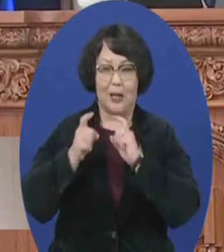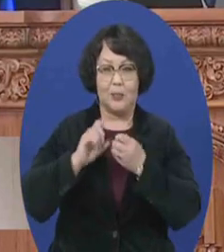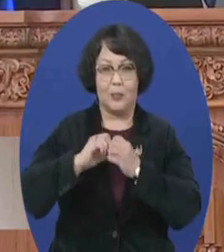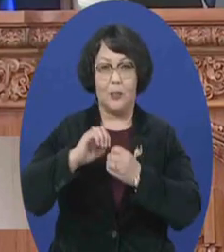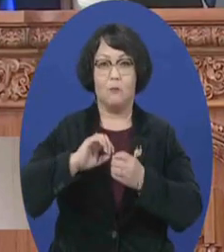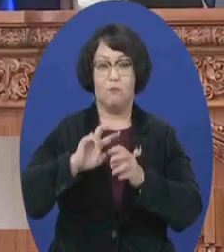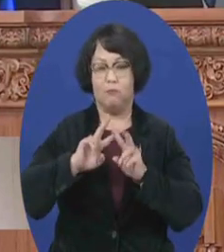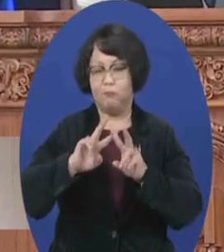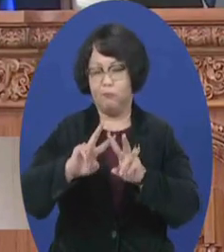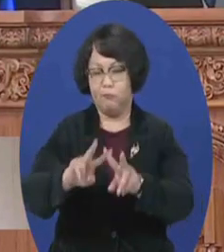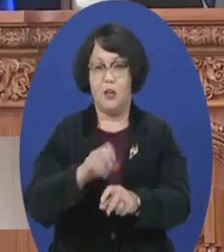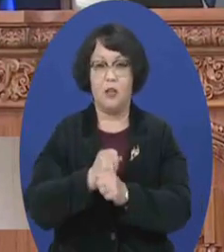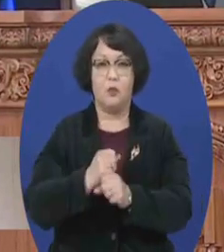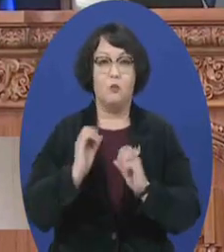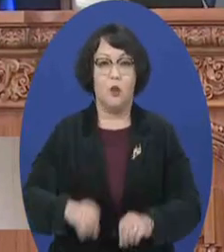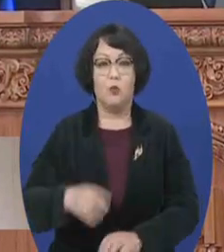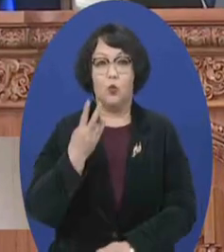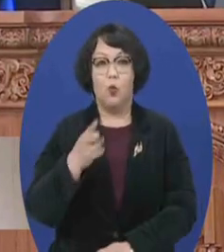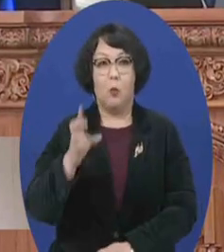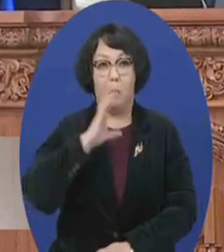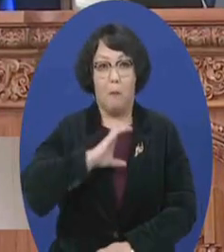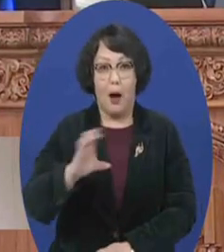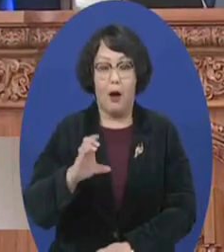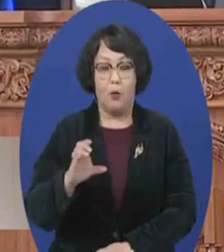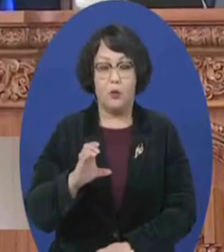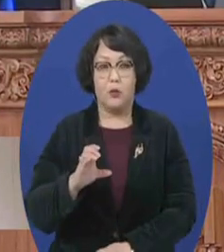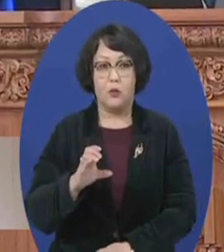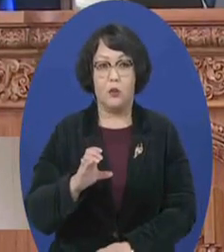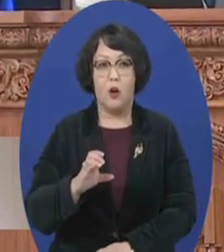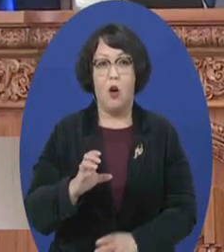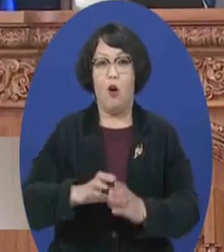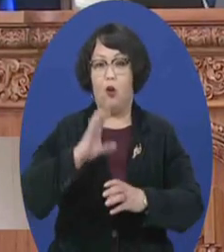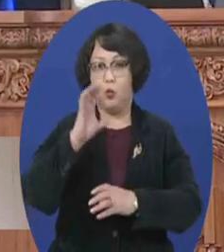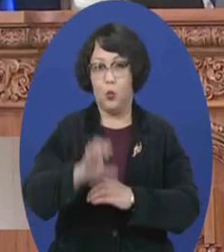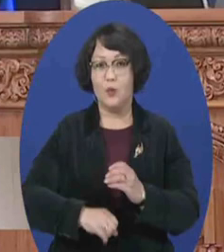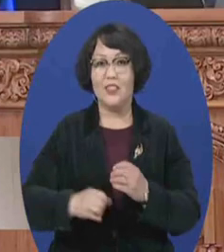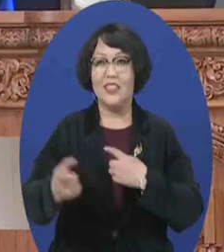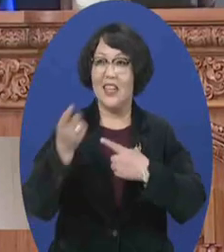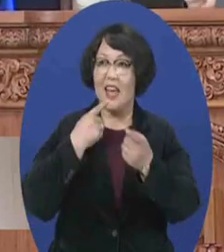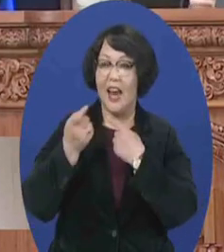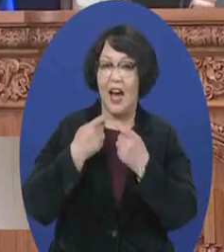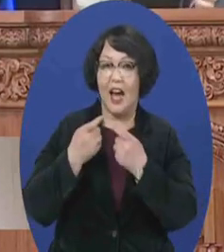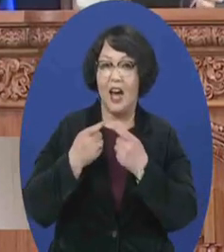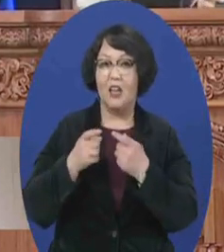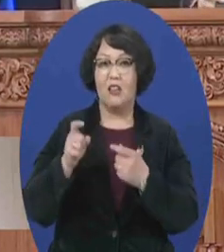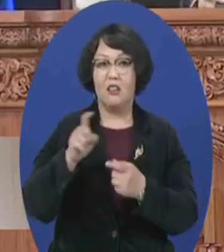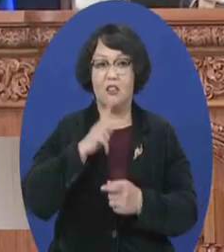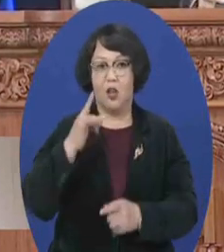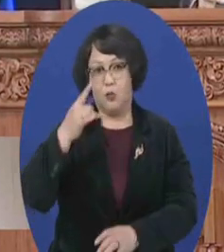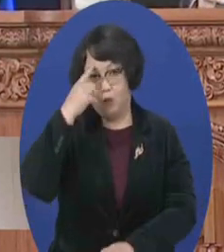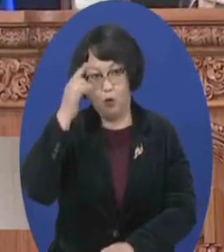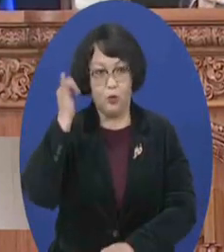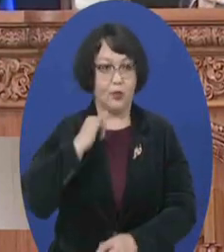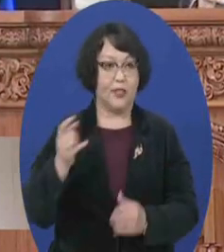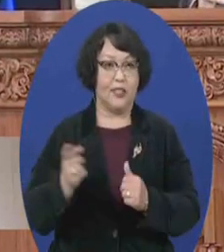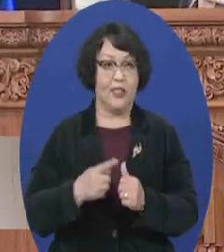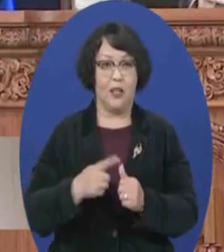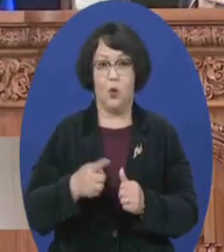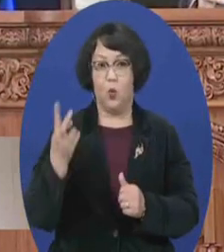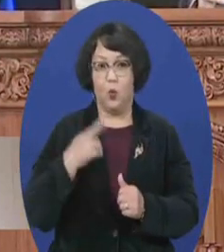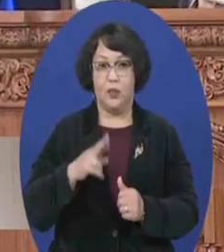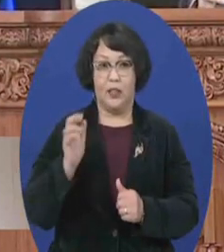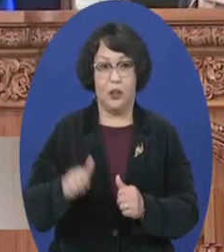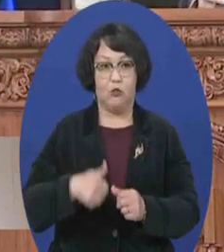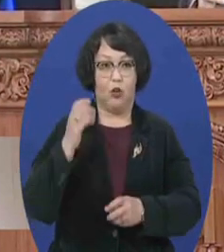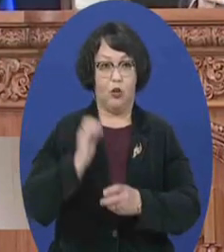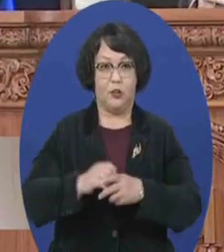болно. Мөн нэгдсэн үндэсний байгууллага болон олон улсын яриа хэлцээний тавцанд монгол улсын нэр хүнд